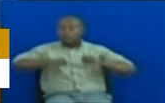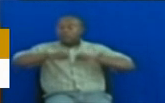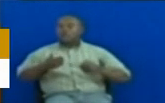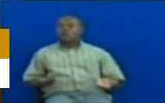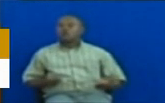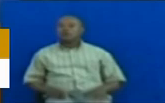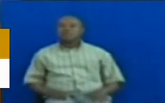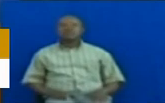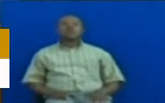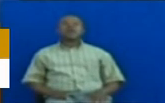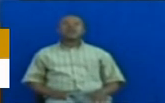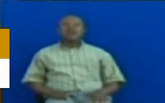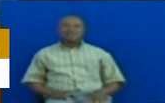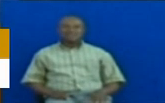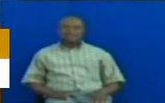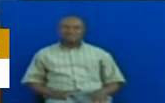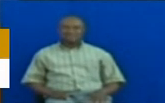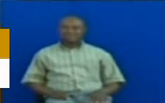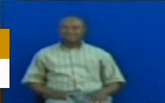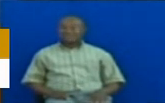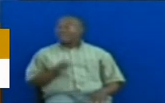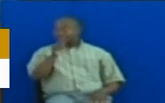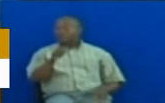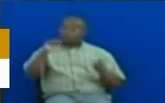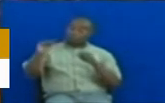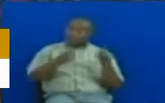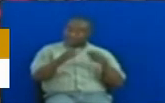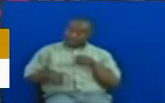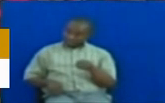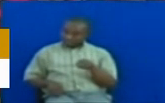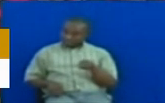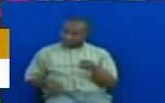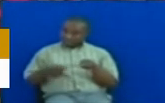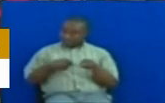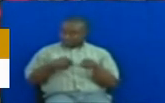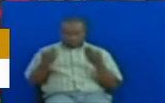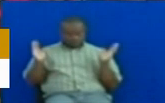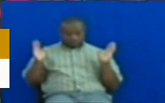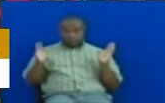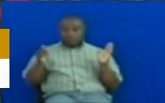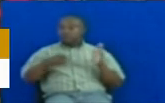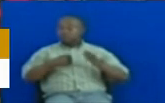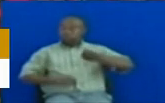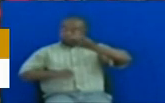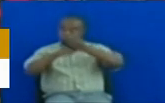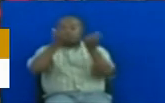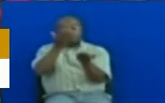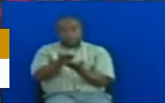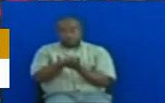Yes. Mbona ina hengi sasa hivi? Ndo argument ambayo mimi sijaleta shedu, mimi naunga mapendekezo ya